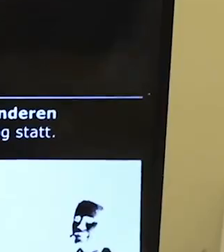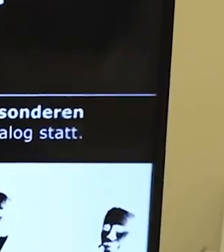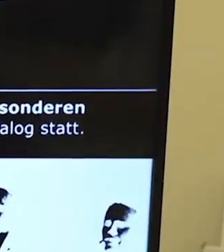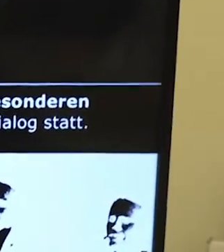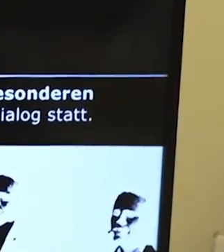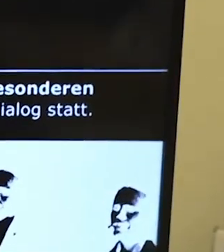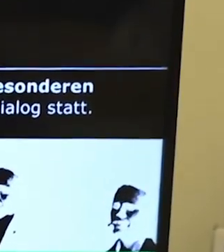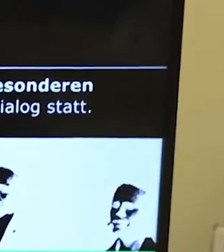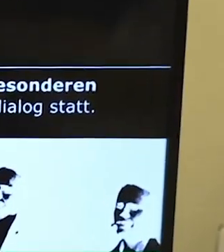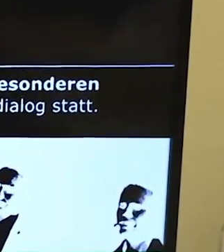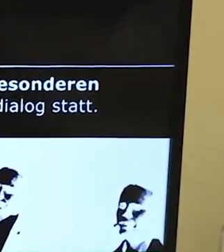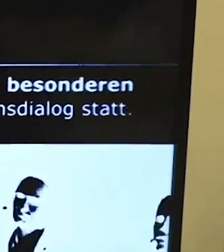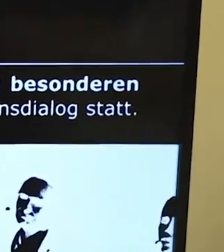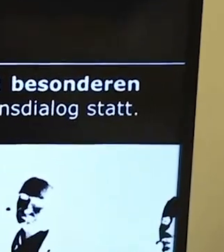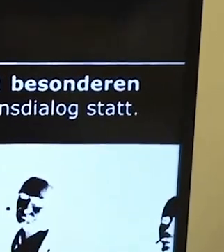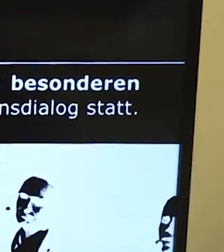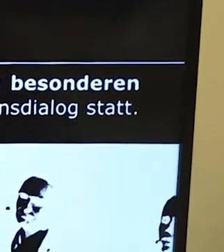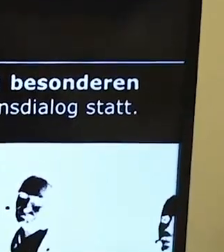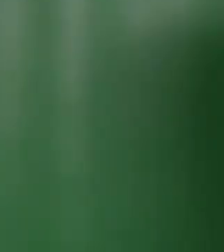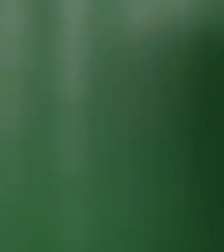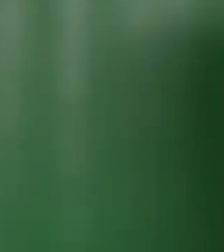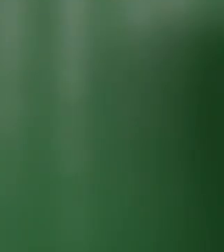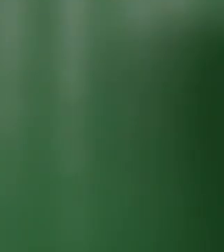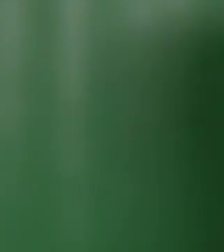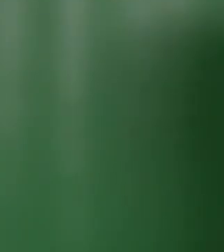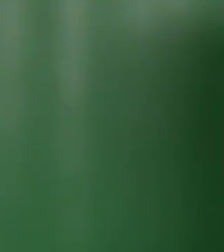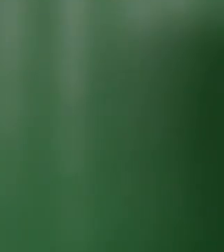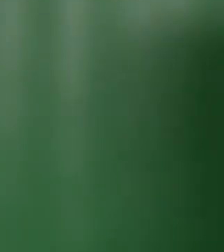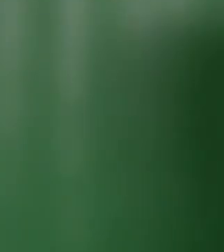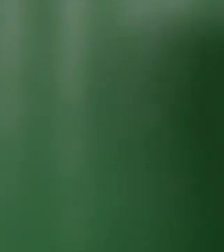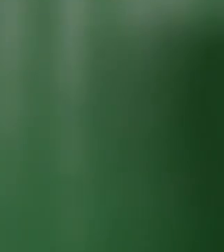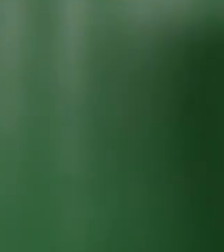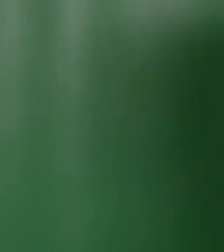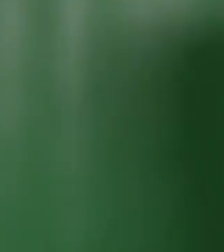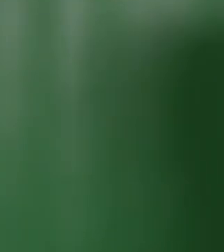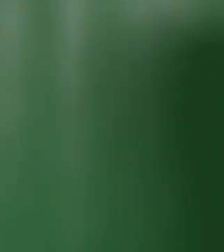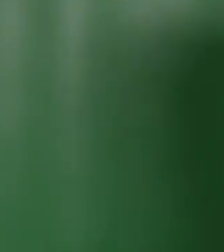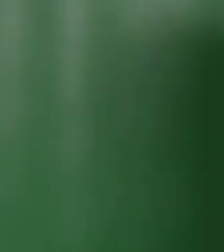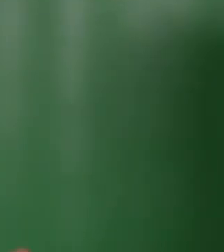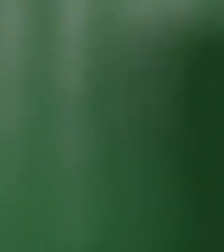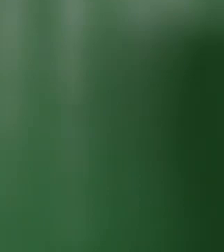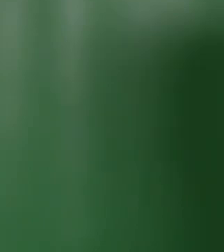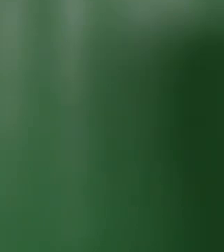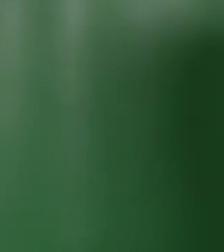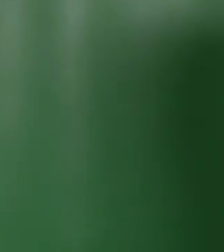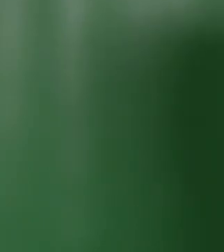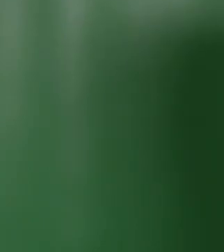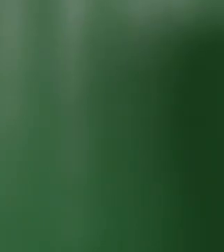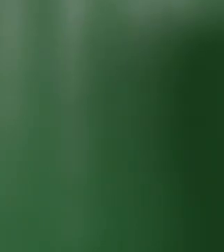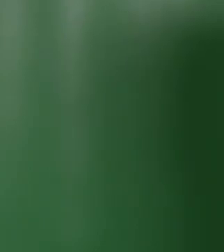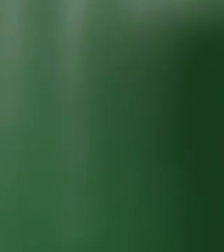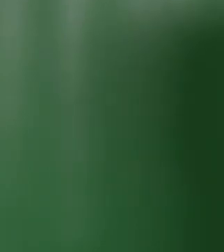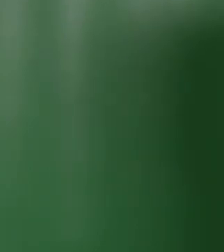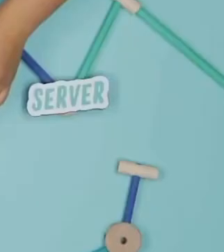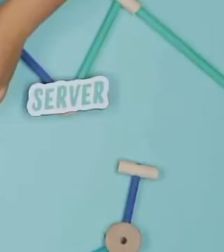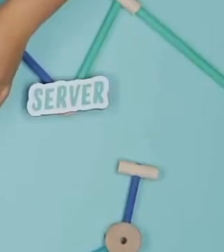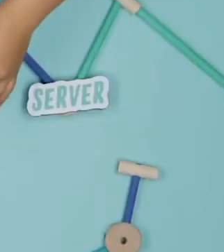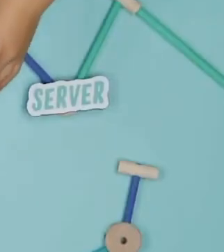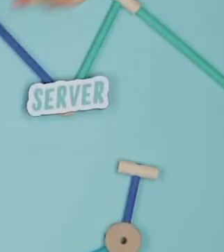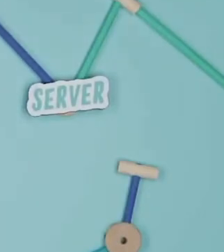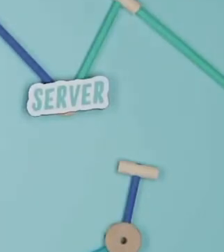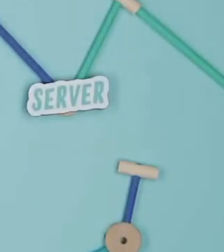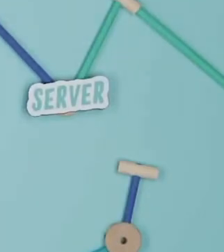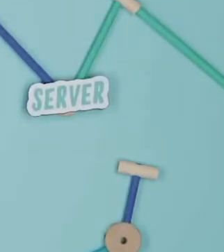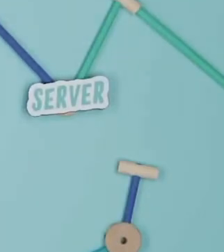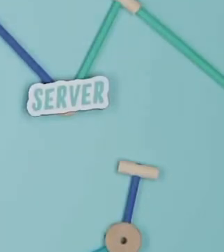es aus. Es ist eine wichtige Ressource. Es macht volkswirtschaftlich Sinn, weil es 14 Mal günstig ist, Menschen mit Behinderung zu beschäftigen.